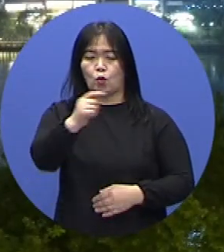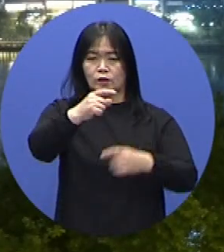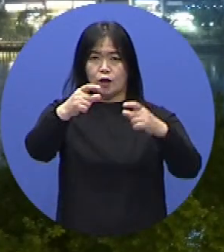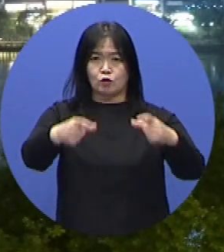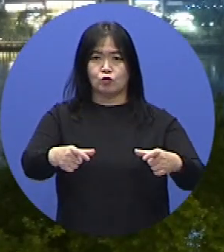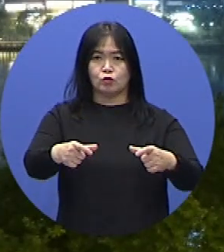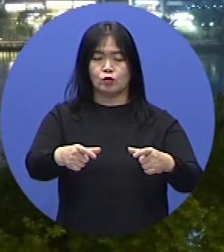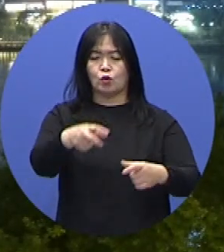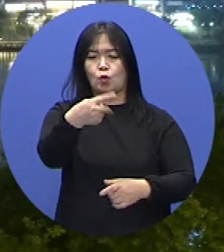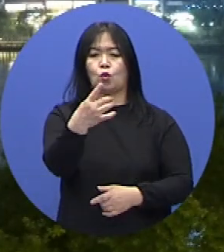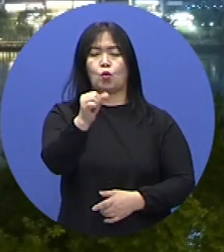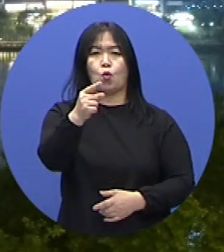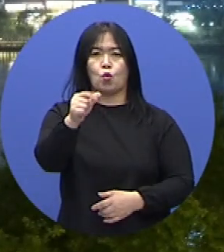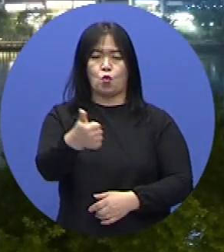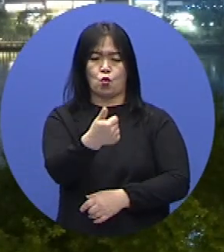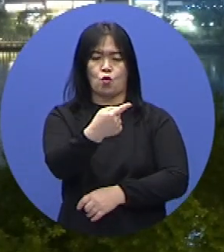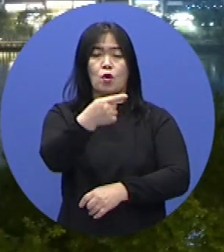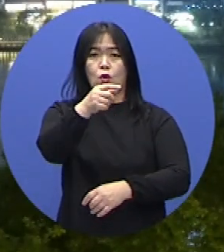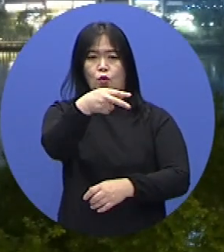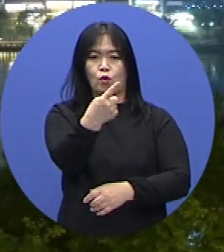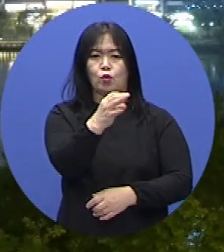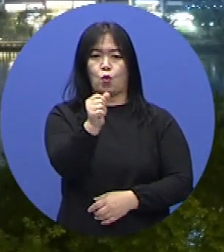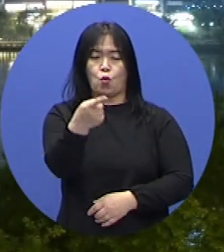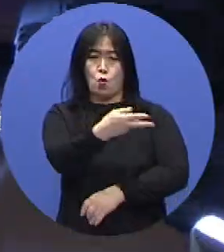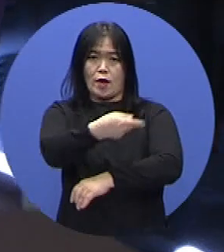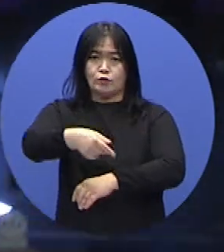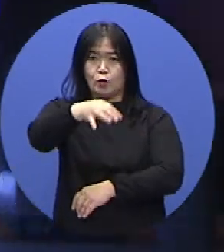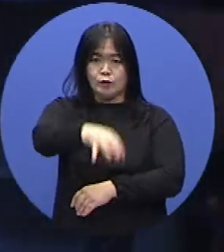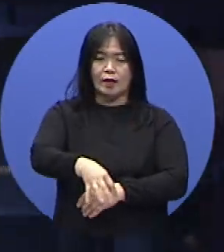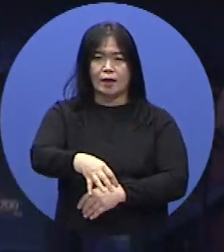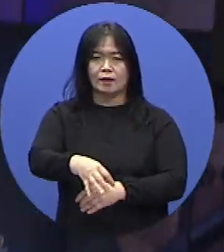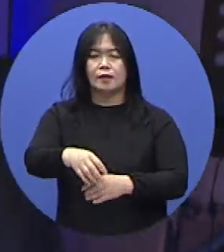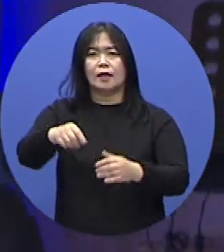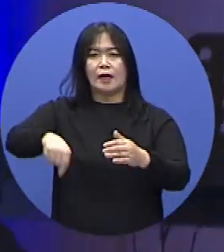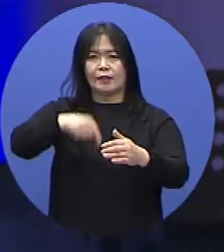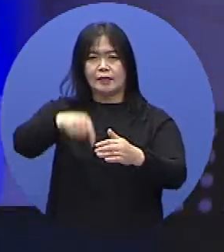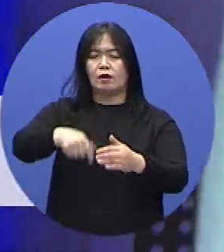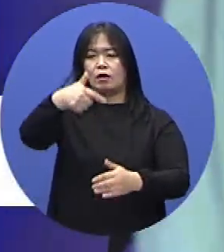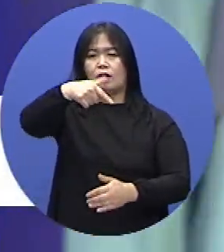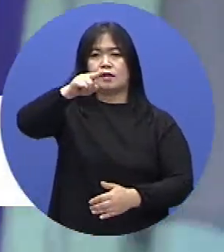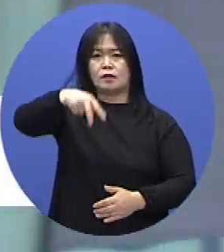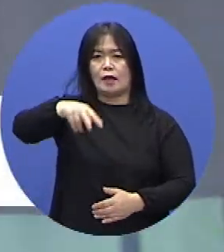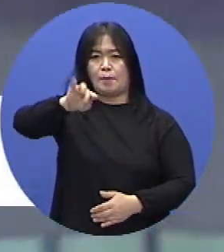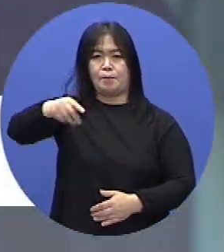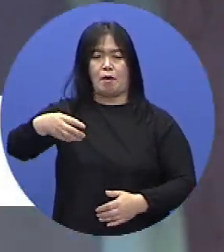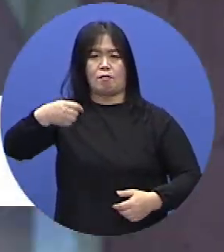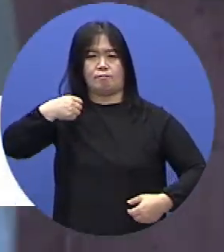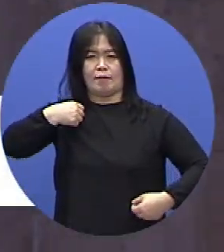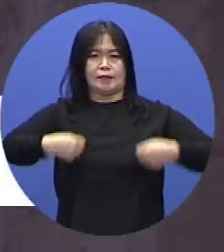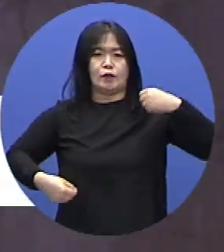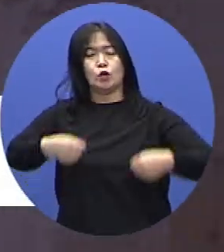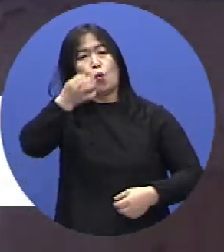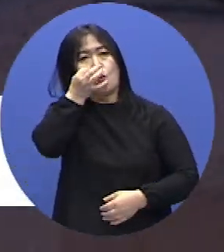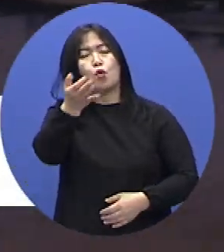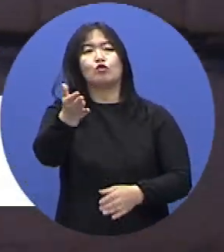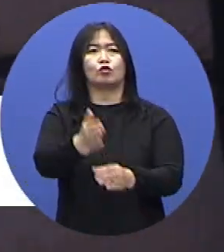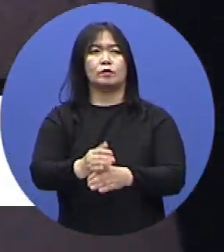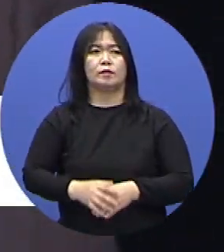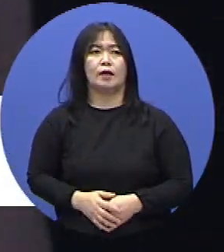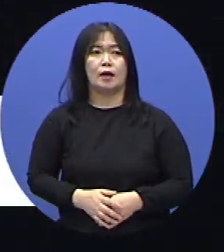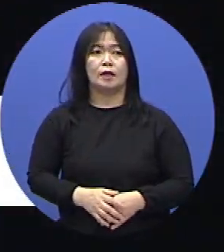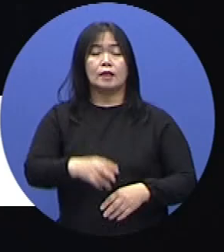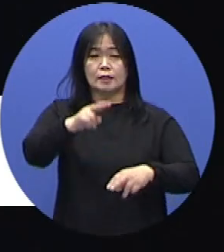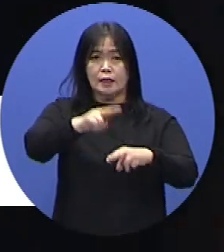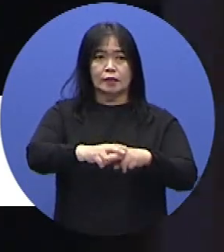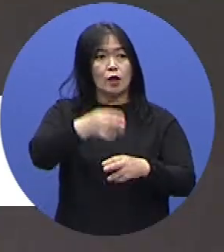고창 동호해수욕장에서 세계 자연유산인 고창 갯벌을 배경으로 한 작업복 패션쇼가 열렸습니다. 이